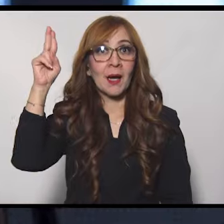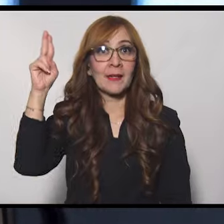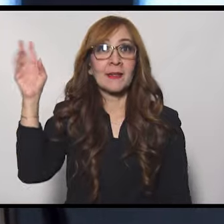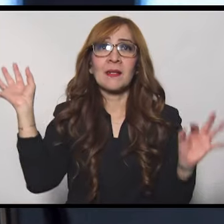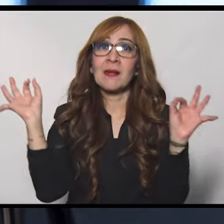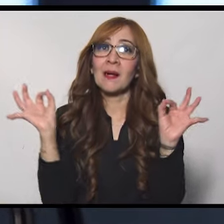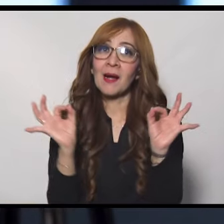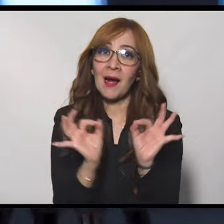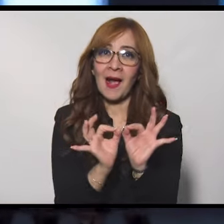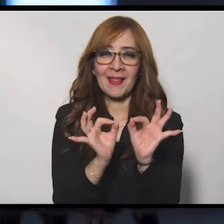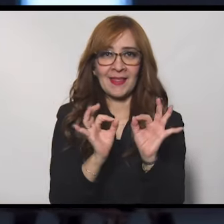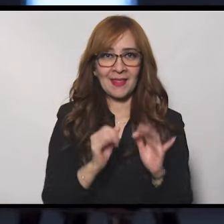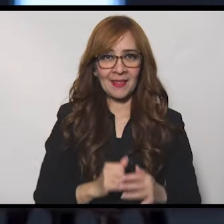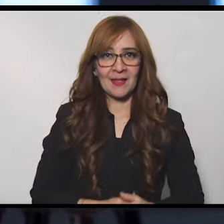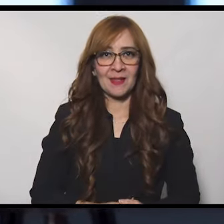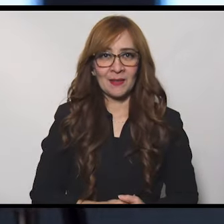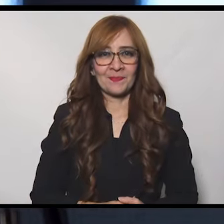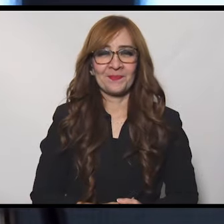dekat.